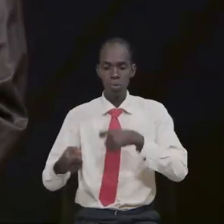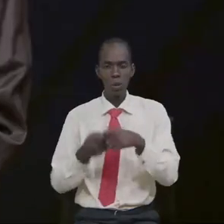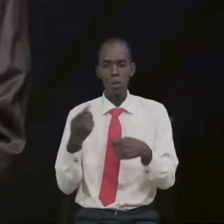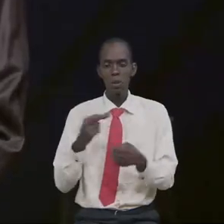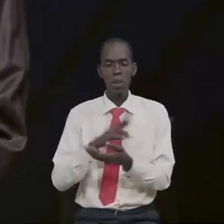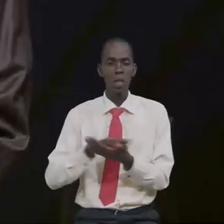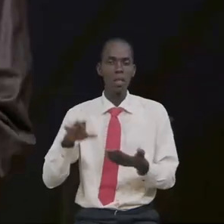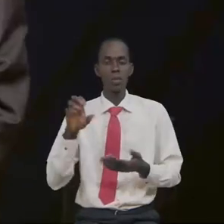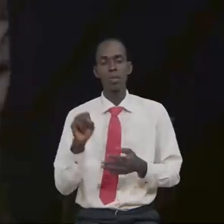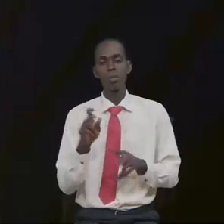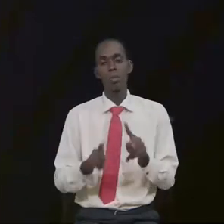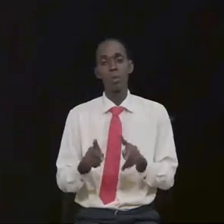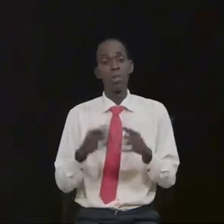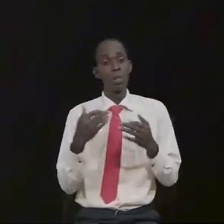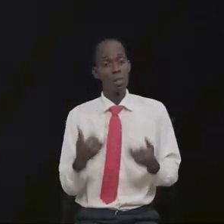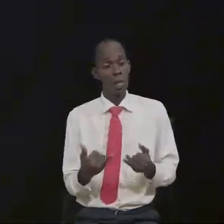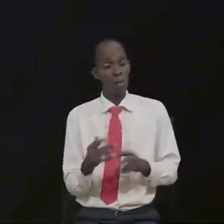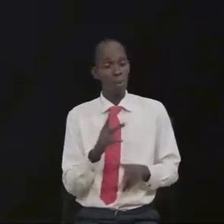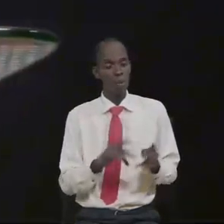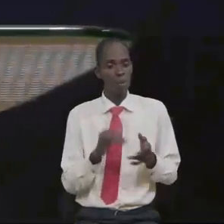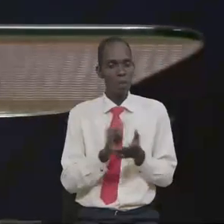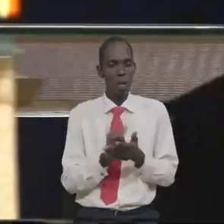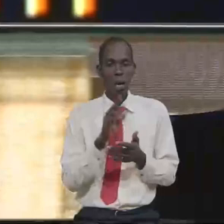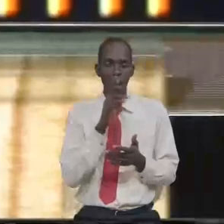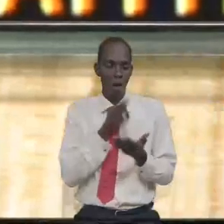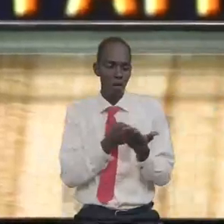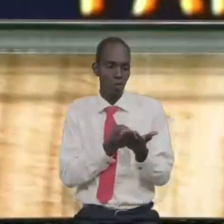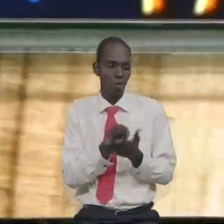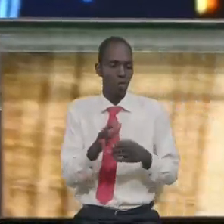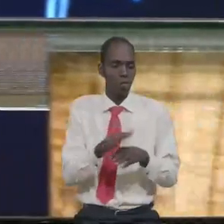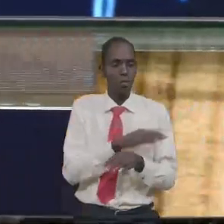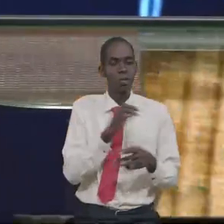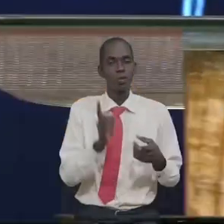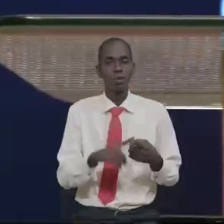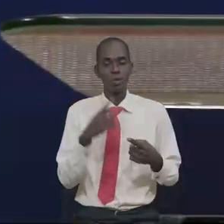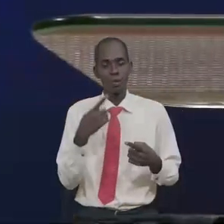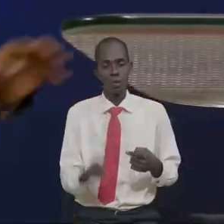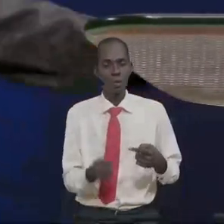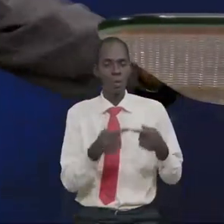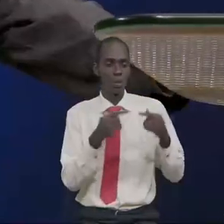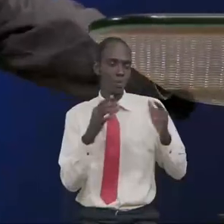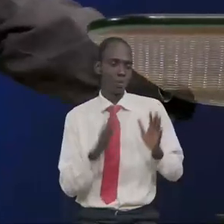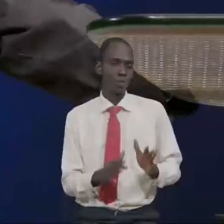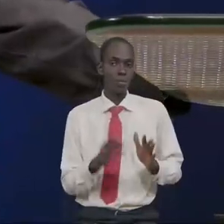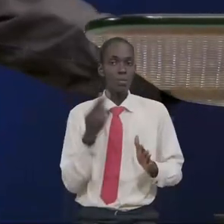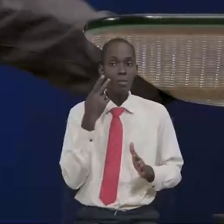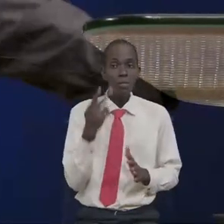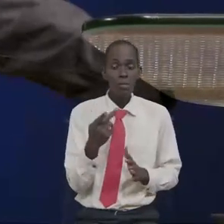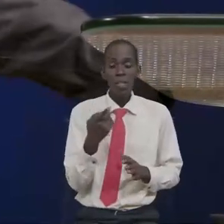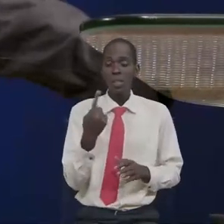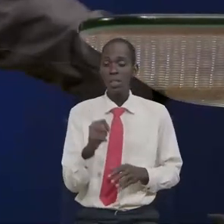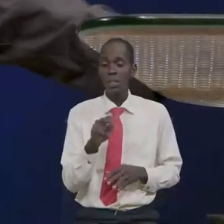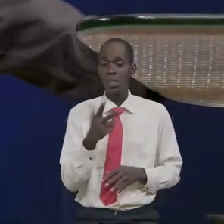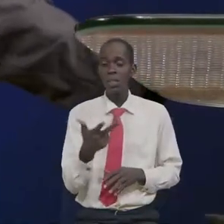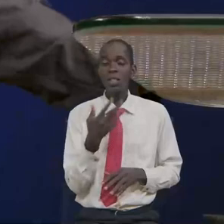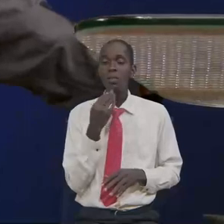Alors, ceux qui sont avec le roi, ce sont des vengeurs royaux, ils n'avaient pas de problème avec Sadra, Mesak, Abednego. Le seul problème